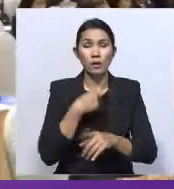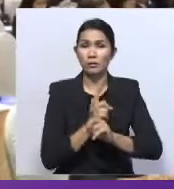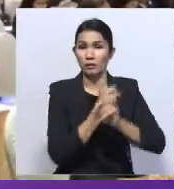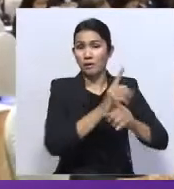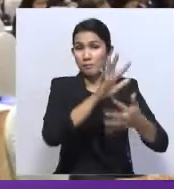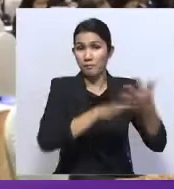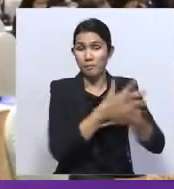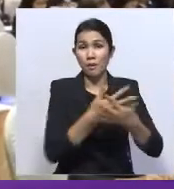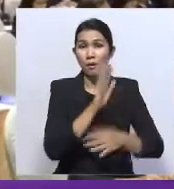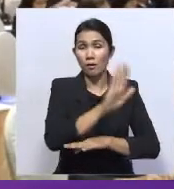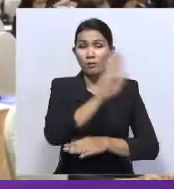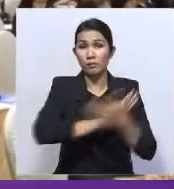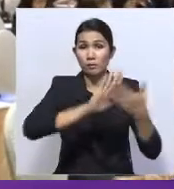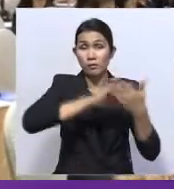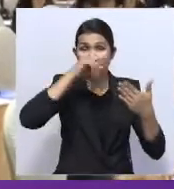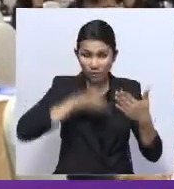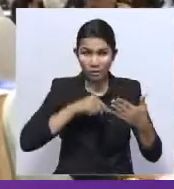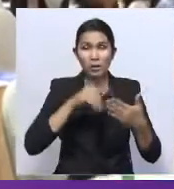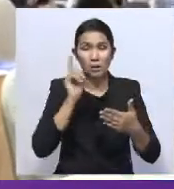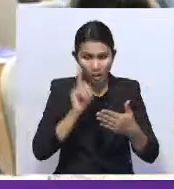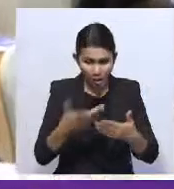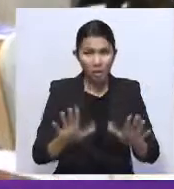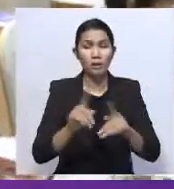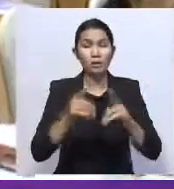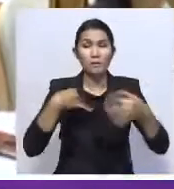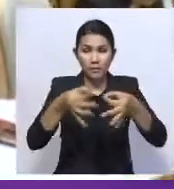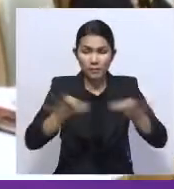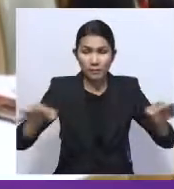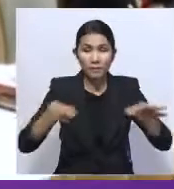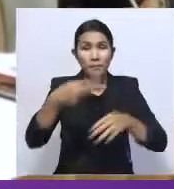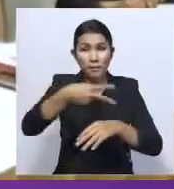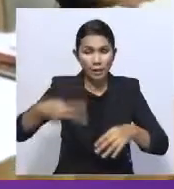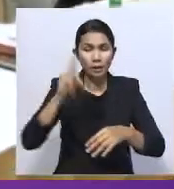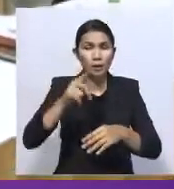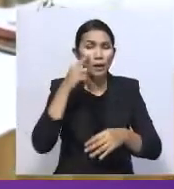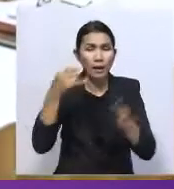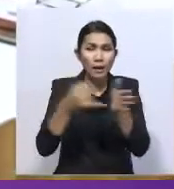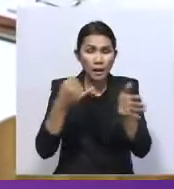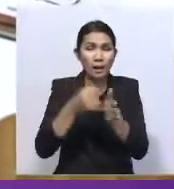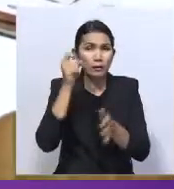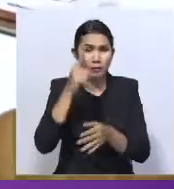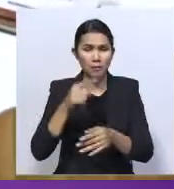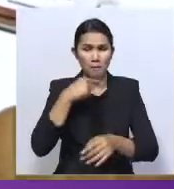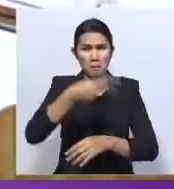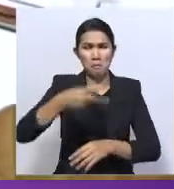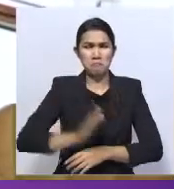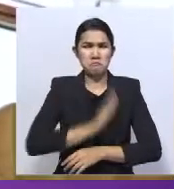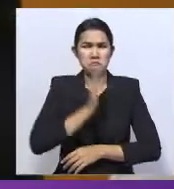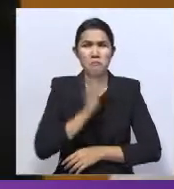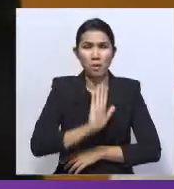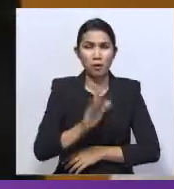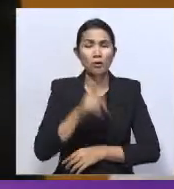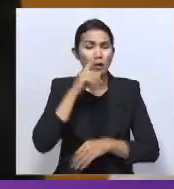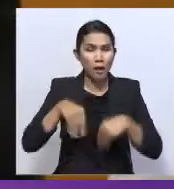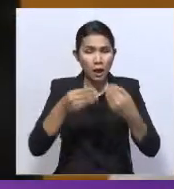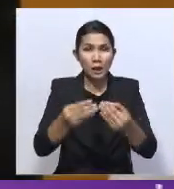ศาสตร์ชาติพร้อมปรับปรุงถ้อยคำภาษาให้เข้าใจง่ายเลือกการสื่อสารที่ไม่เป็นทางการเกินไปเพิ่มช่องทางเชิ